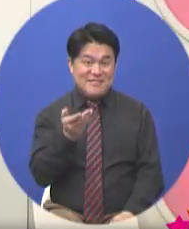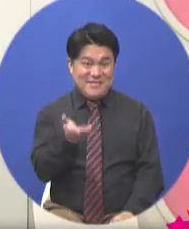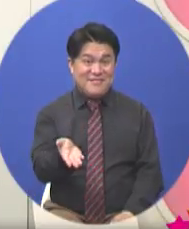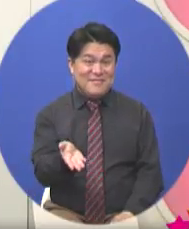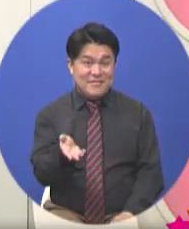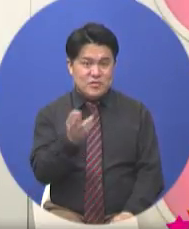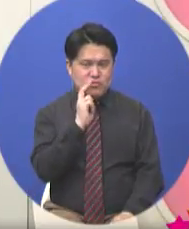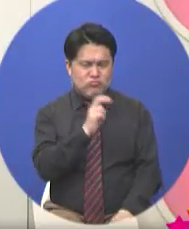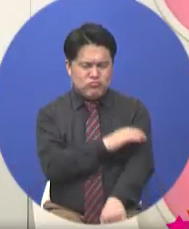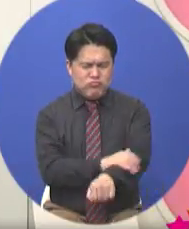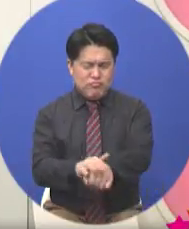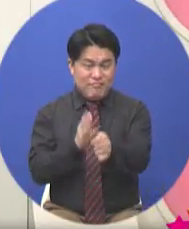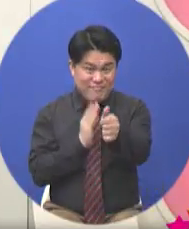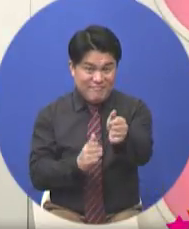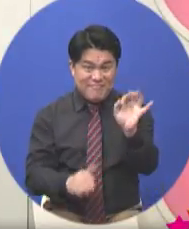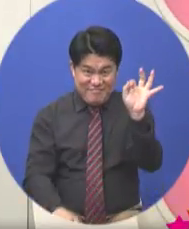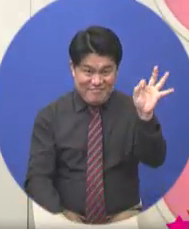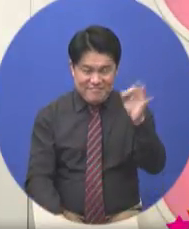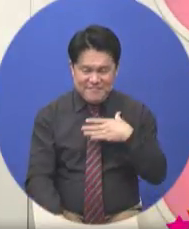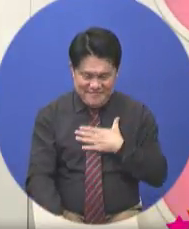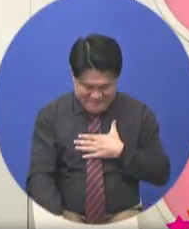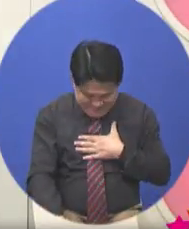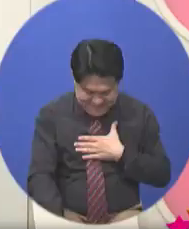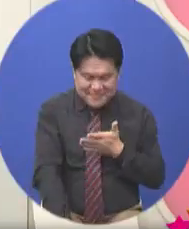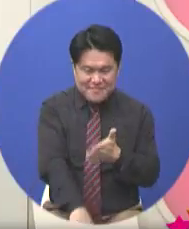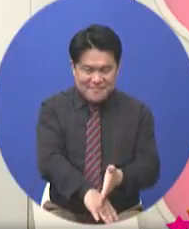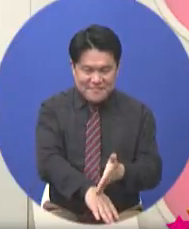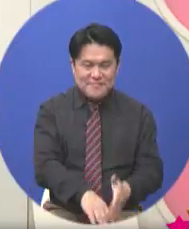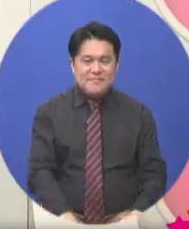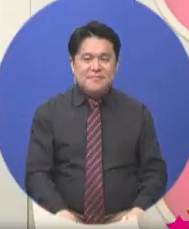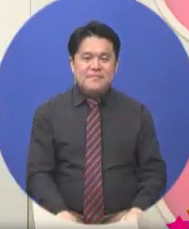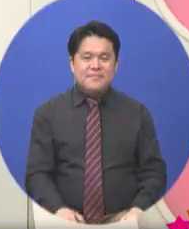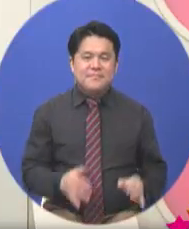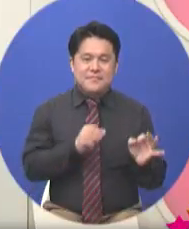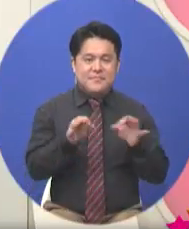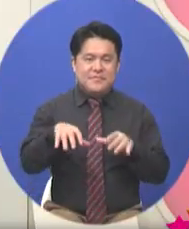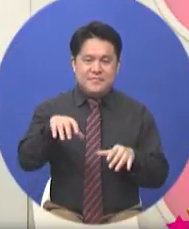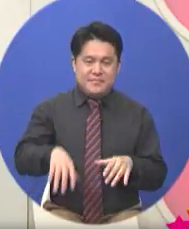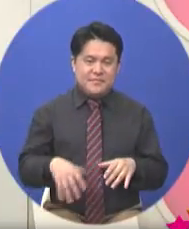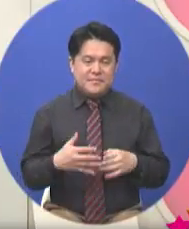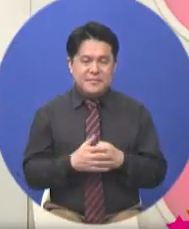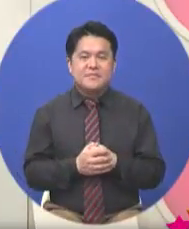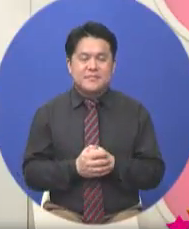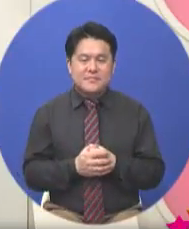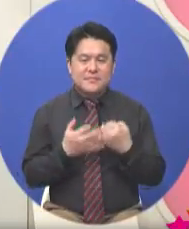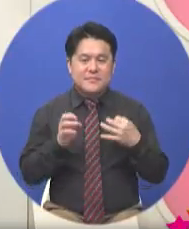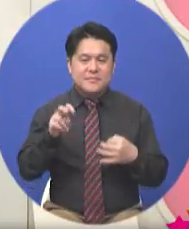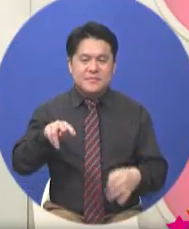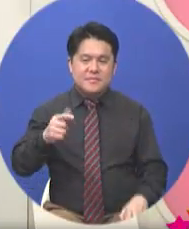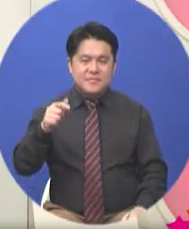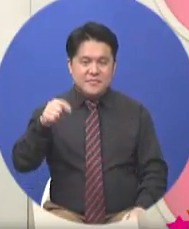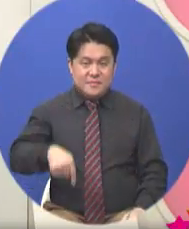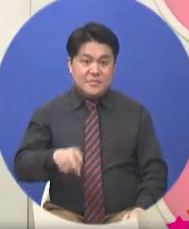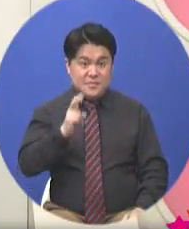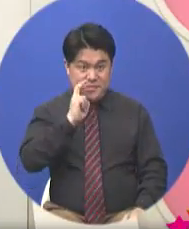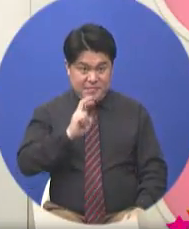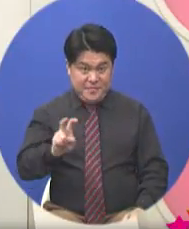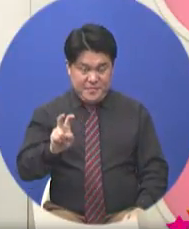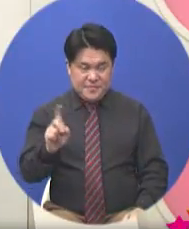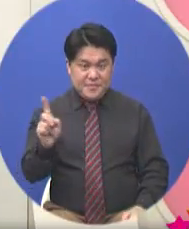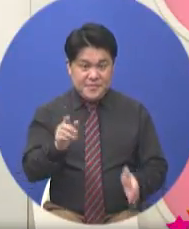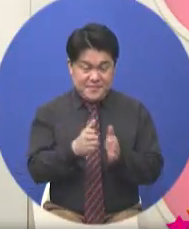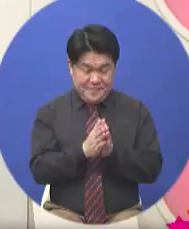예. 잘 불러주세요. 네, 감사합니다. 네. 부산에서 아 김에서 예. 김윤구님이